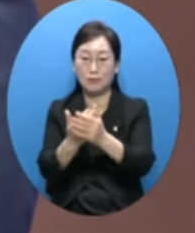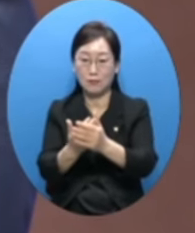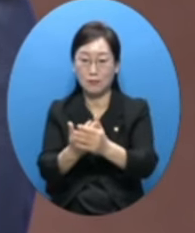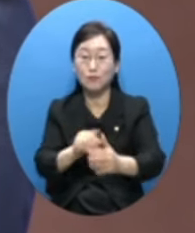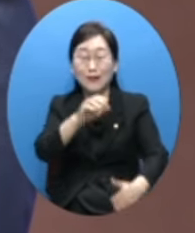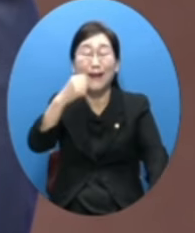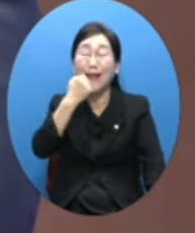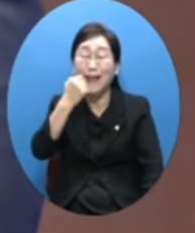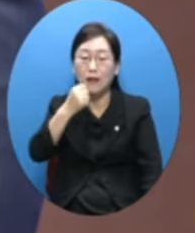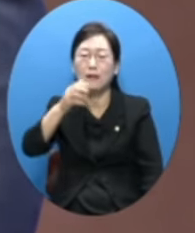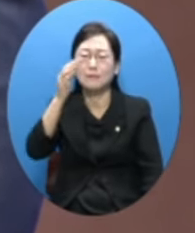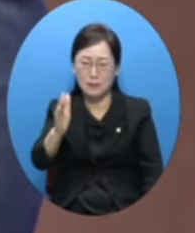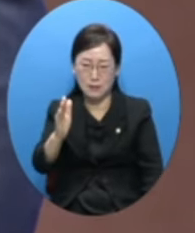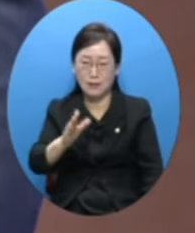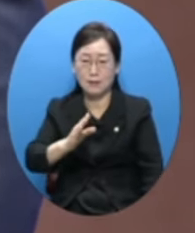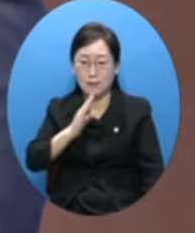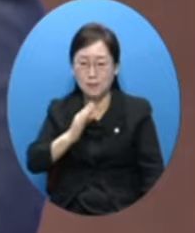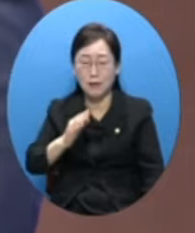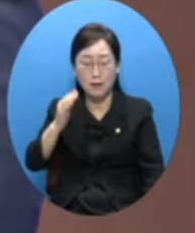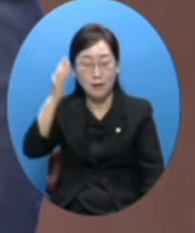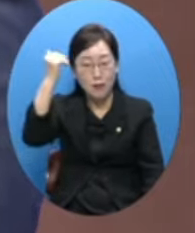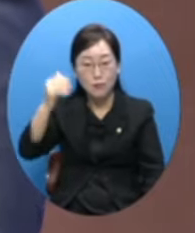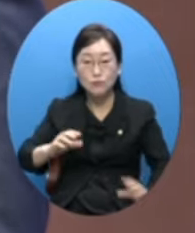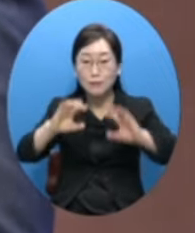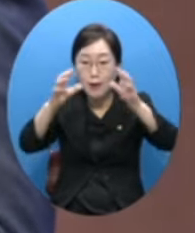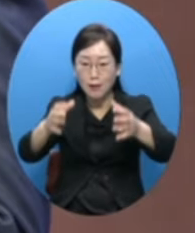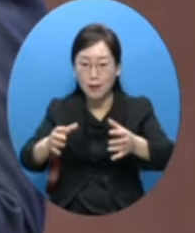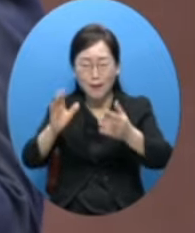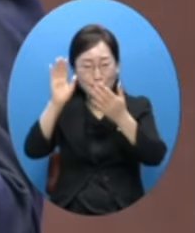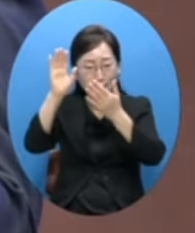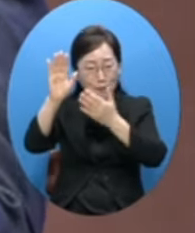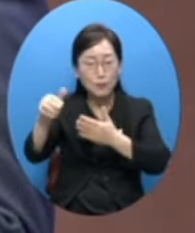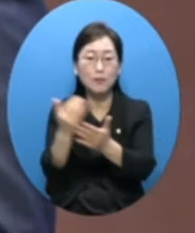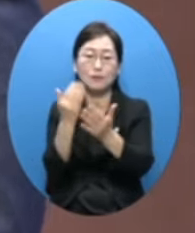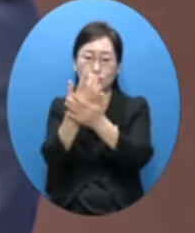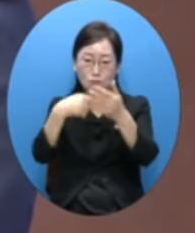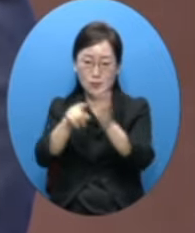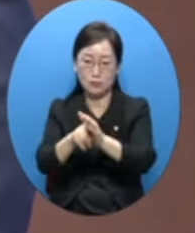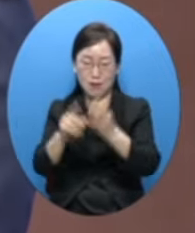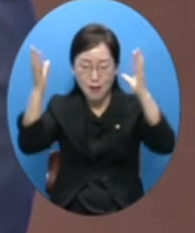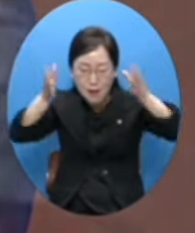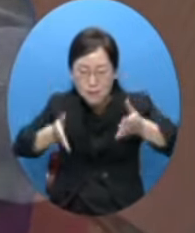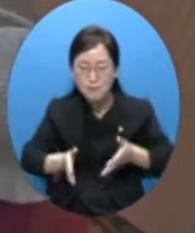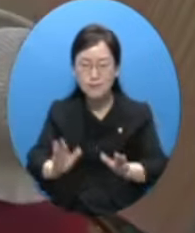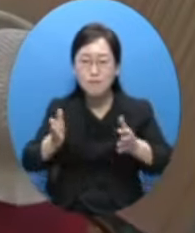아니라 정말 우리 민족의 백년 대계를 위해서 우리가 아이를 많이 낳아야 되는 것입니다.